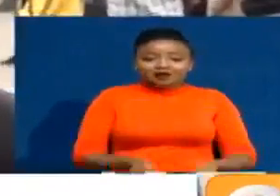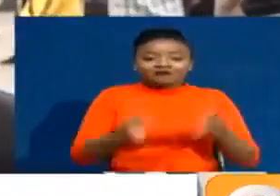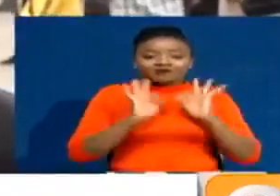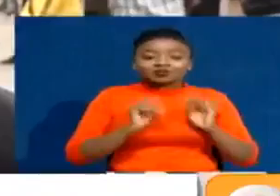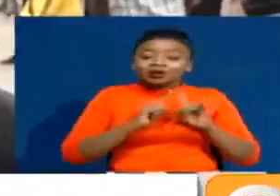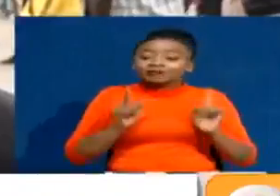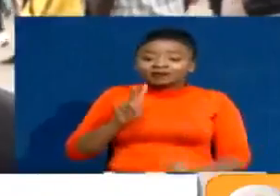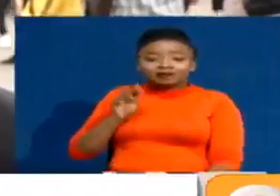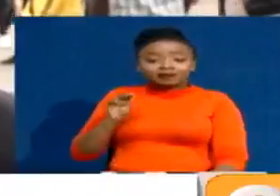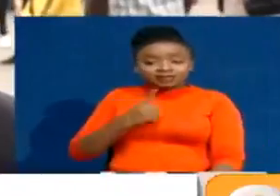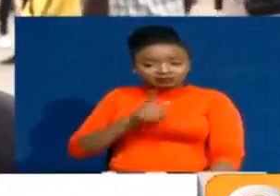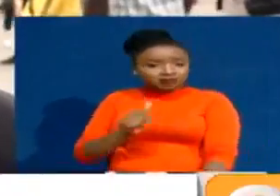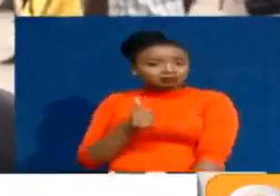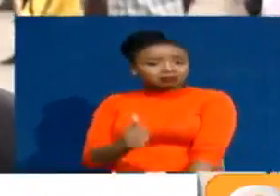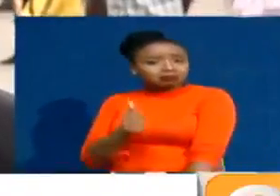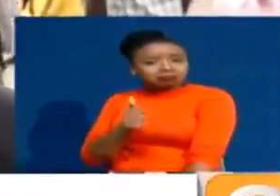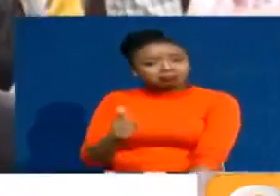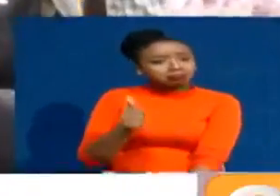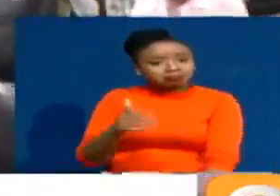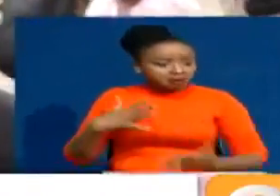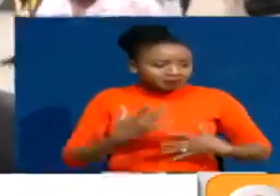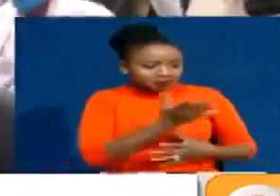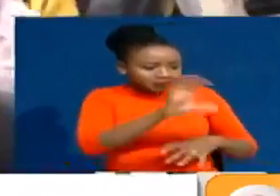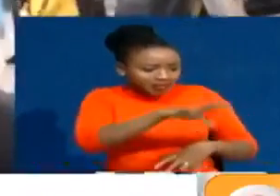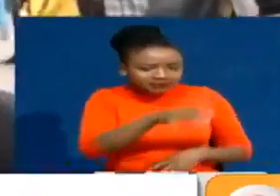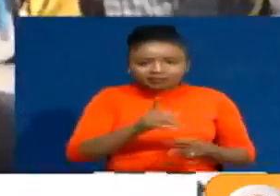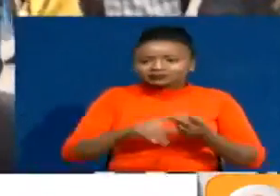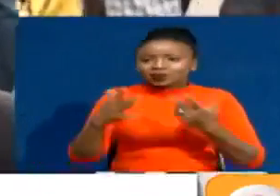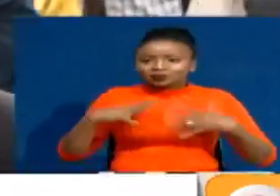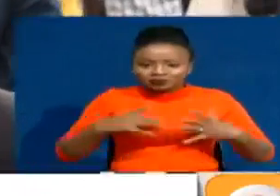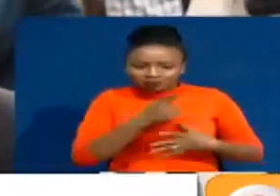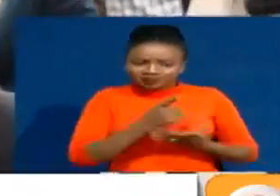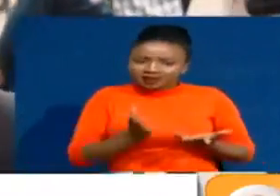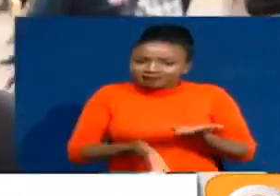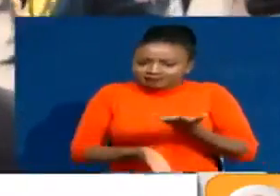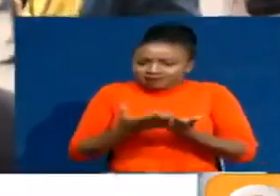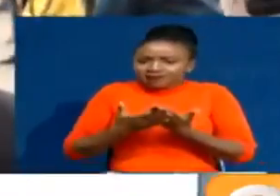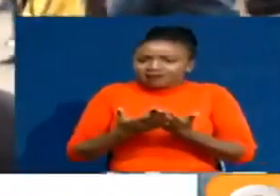linasema limekuwa na ufanisi, abiria na wahudumu wa matatu wametia